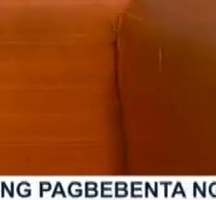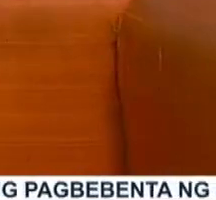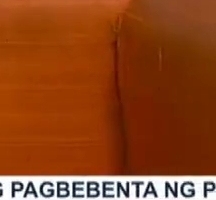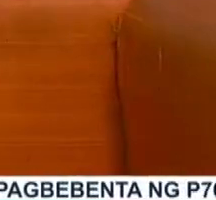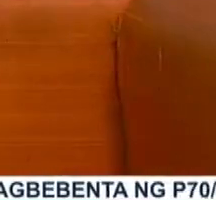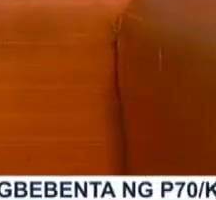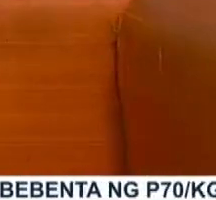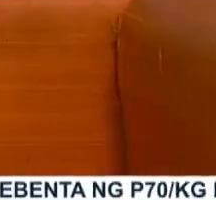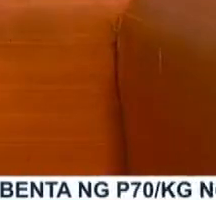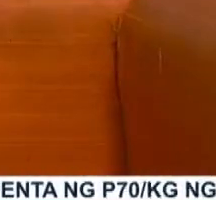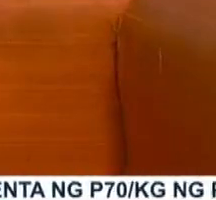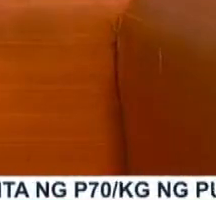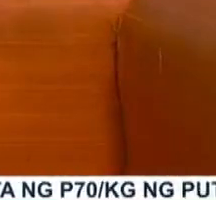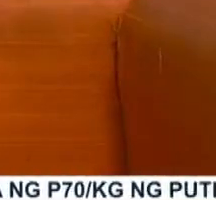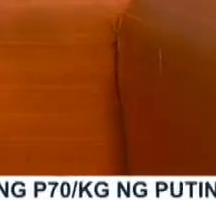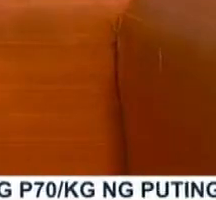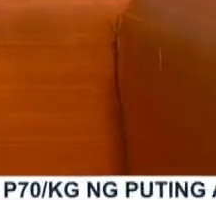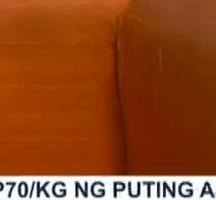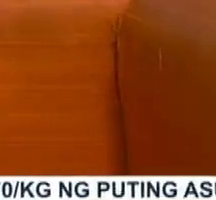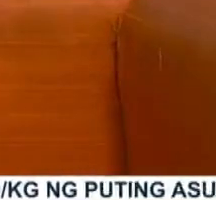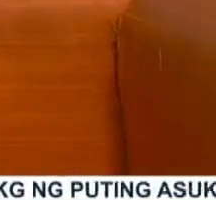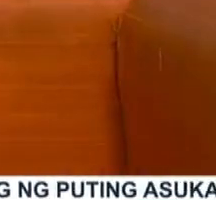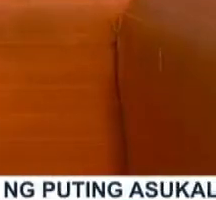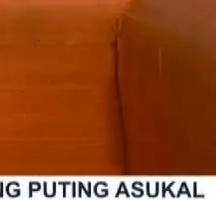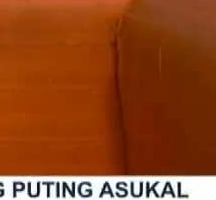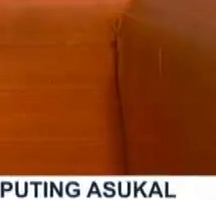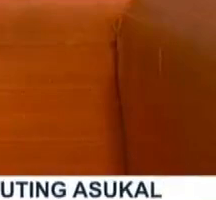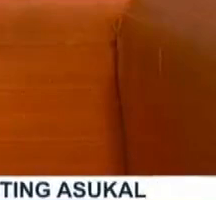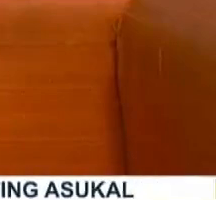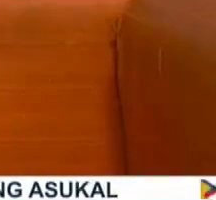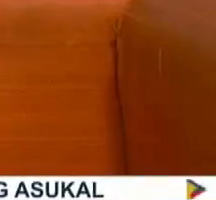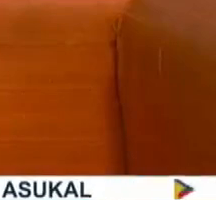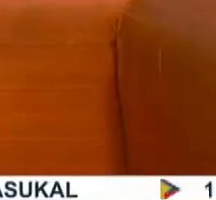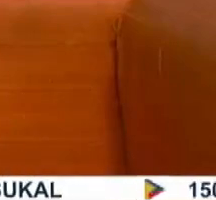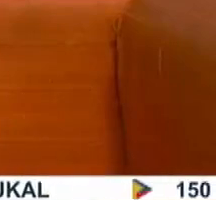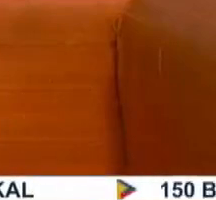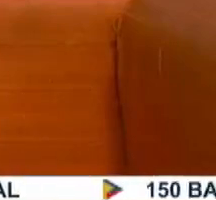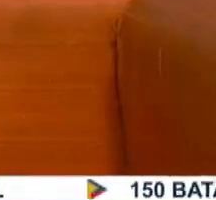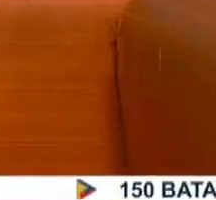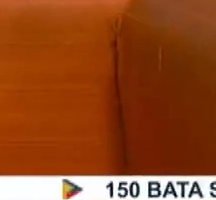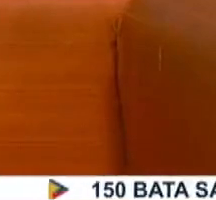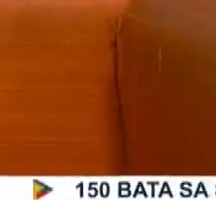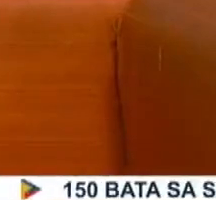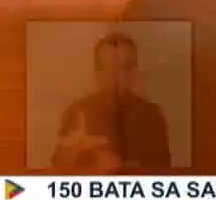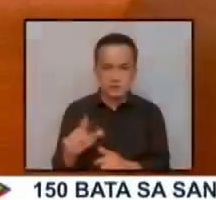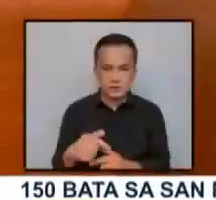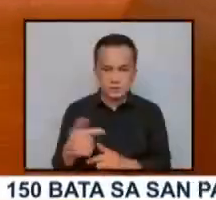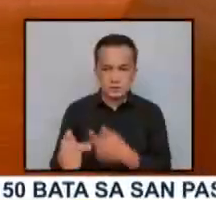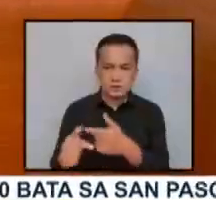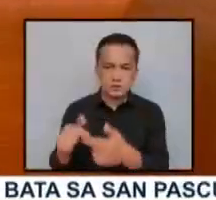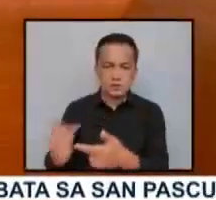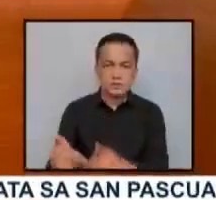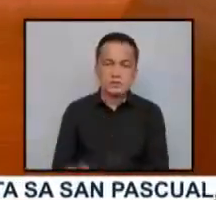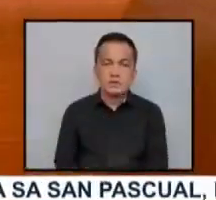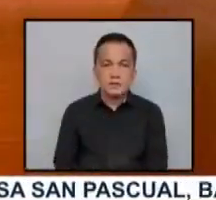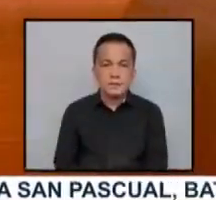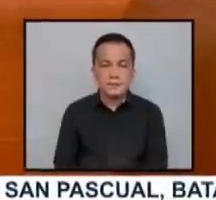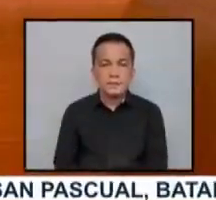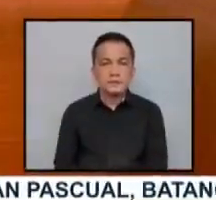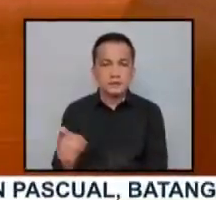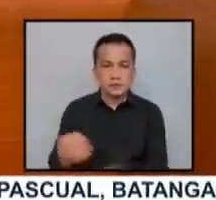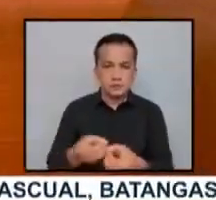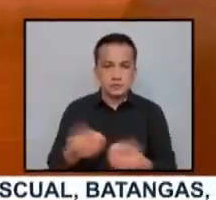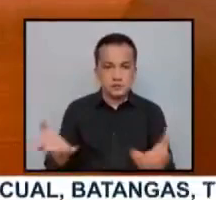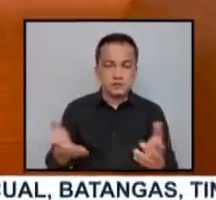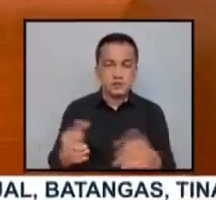Meaning, mababaliwala yung last will and testament mo and makukonsider na interest at succession yung ano mo, yung pagdidistribute ng estate.